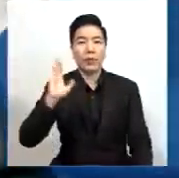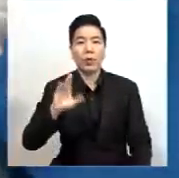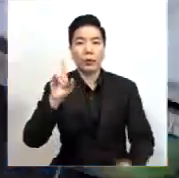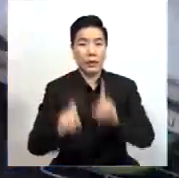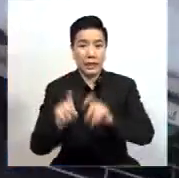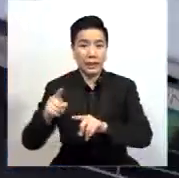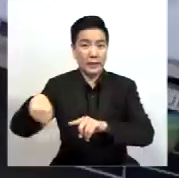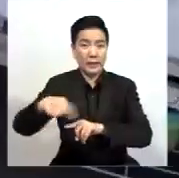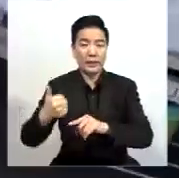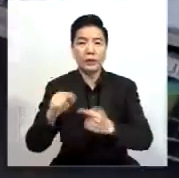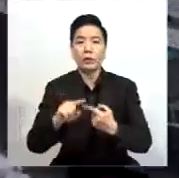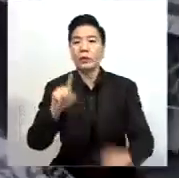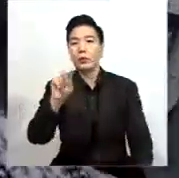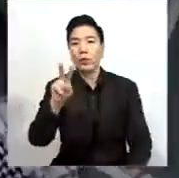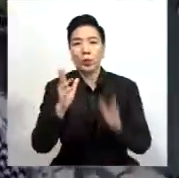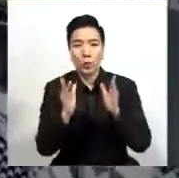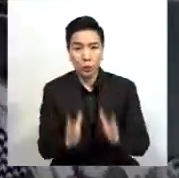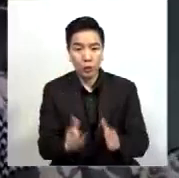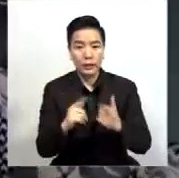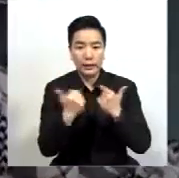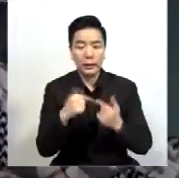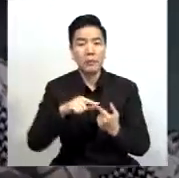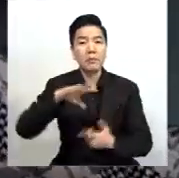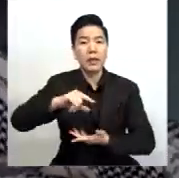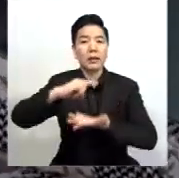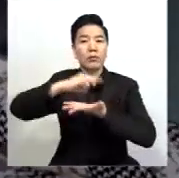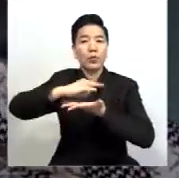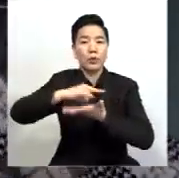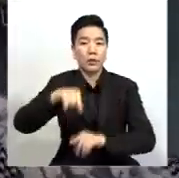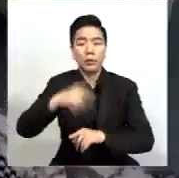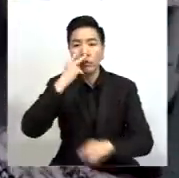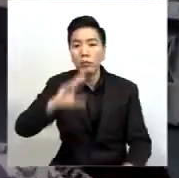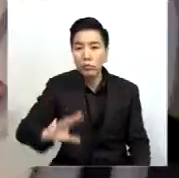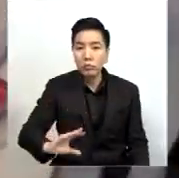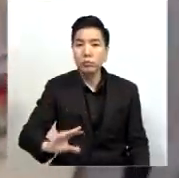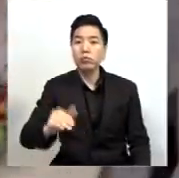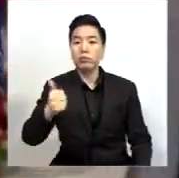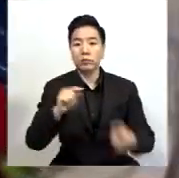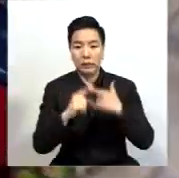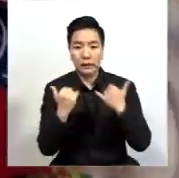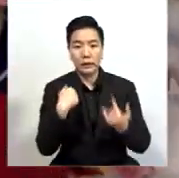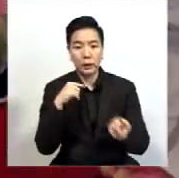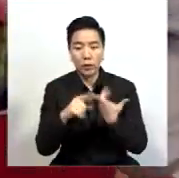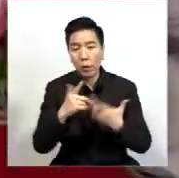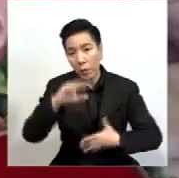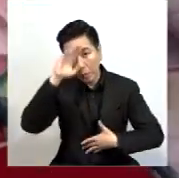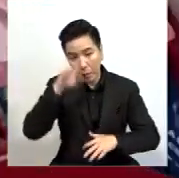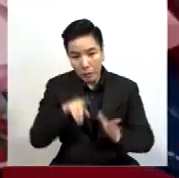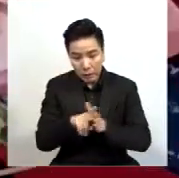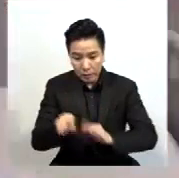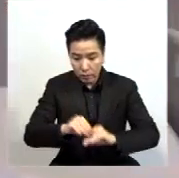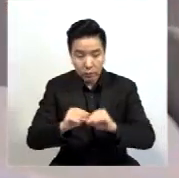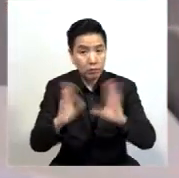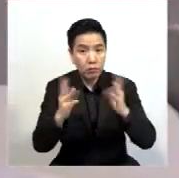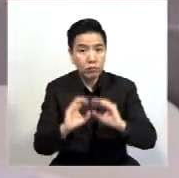ผู้เสียชีวิตเพิ่มขึ้นเพียง22คนขณะที่เมืองอู่ฮั่นก็มีสถานการณ์ดีขึ้นตามลำดับโดยหลังจากไม่พบผู้ป่วยติดเ